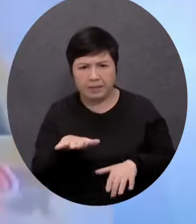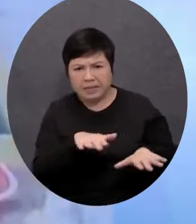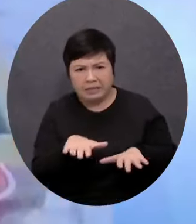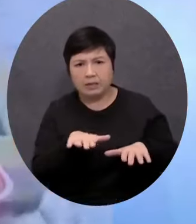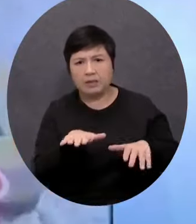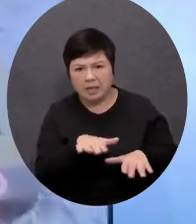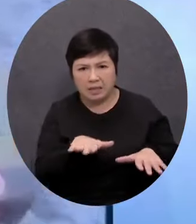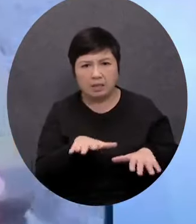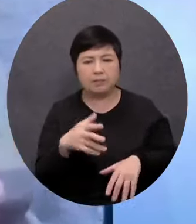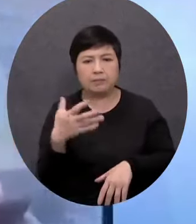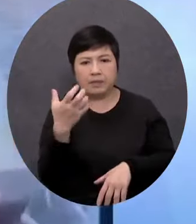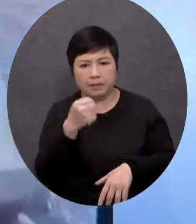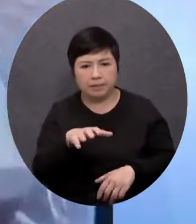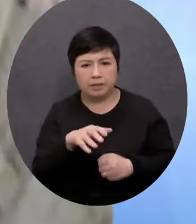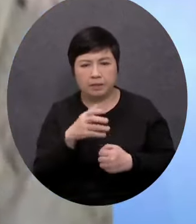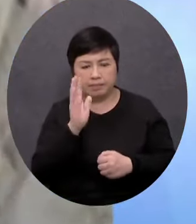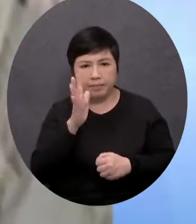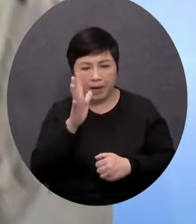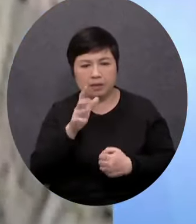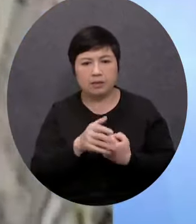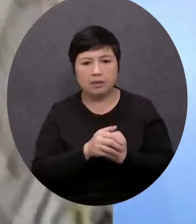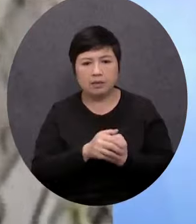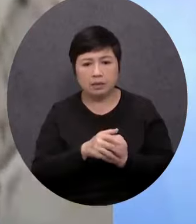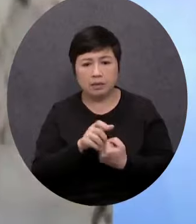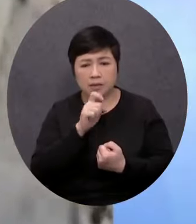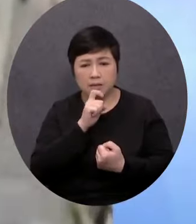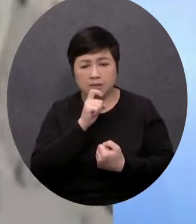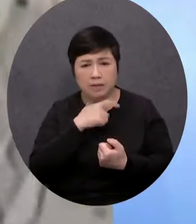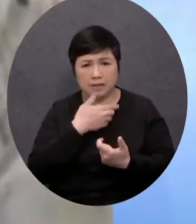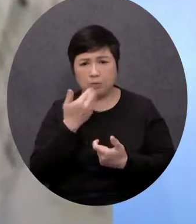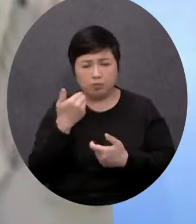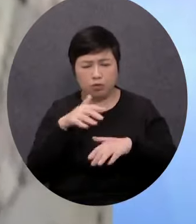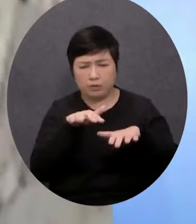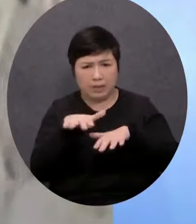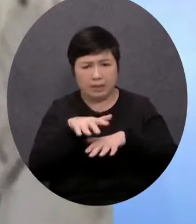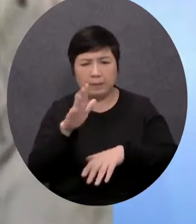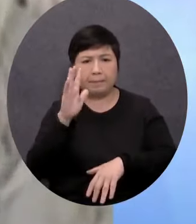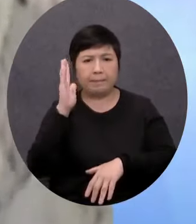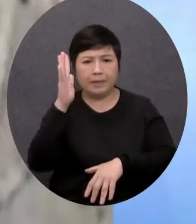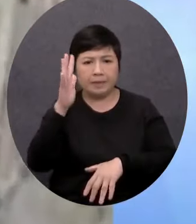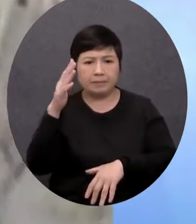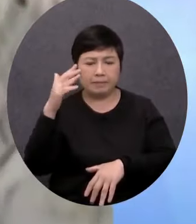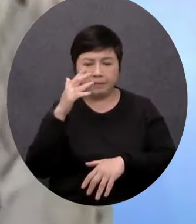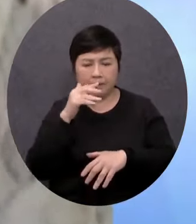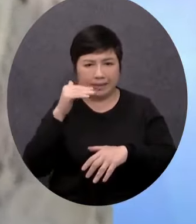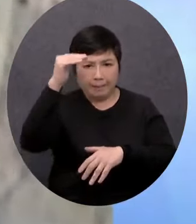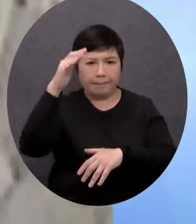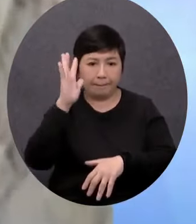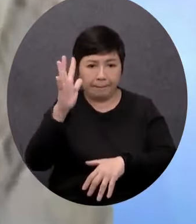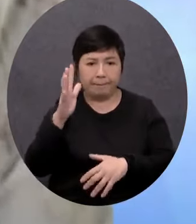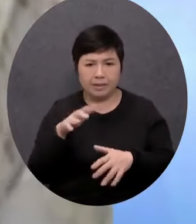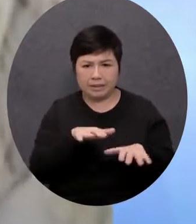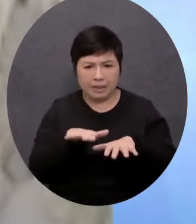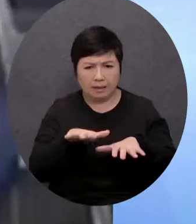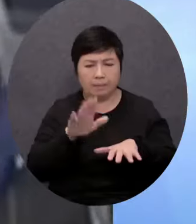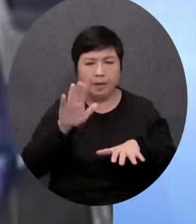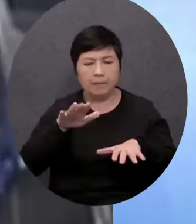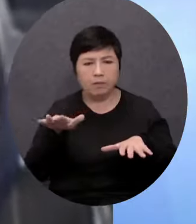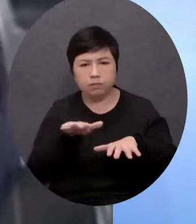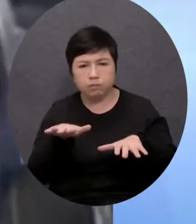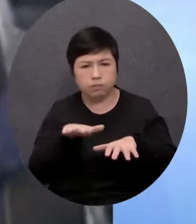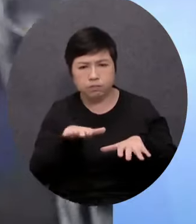震，凌晨的餘震規模達到5級以上。氣象部門認為餘震慢慢趨於一個穩定狀